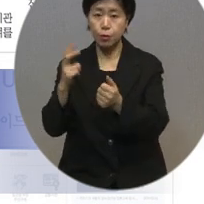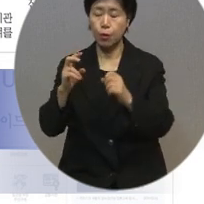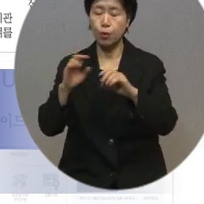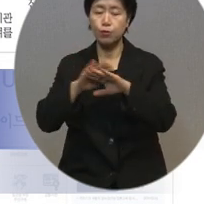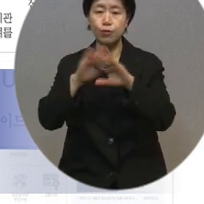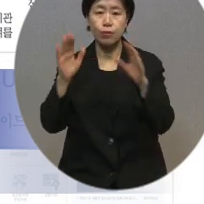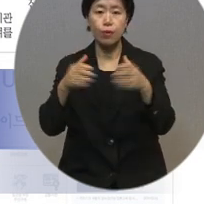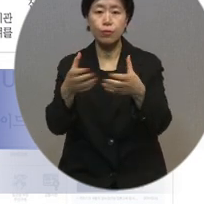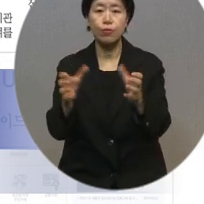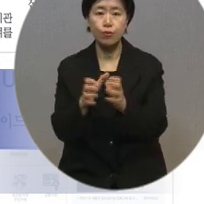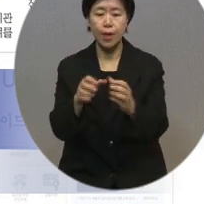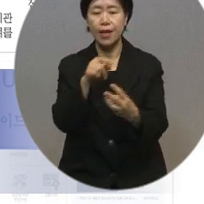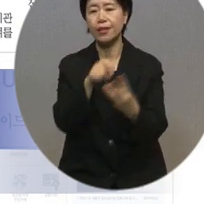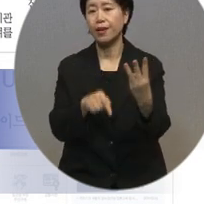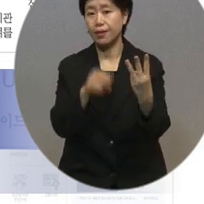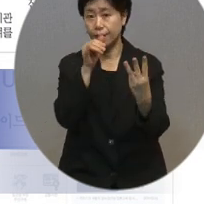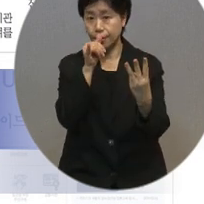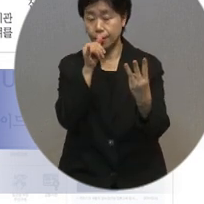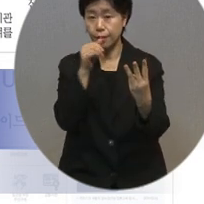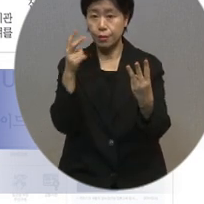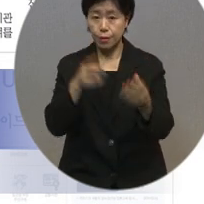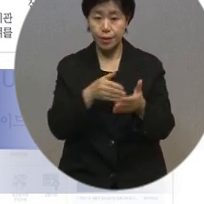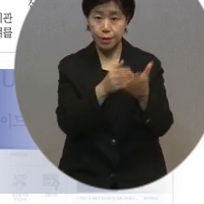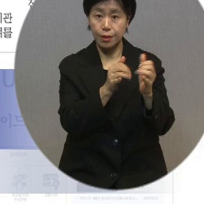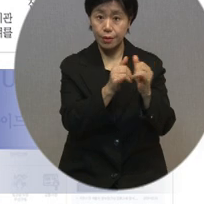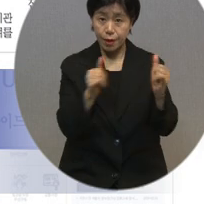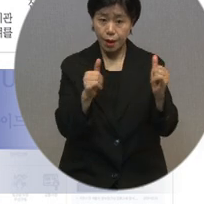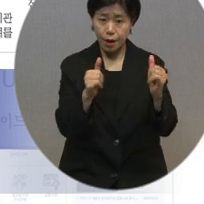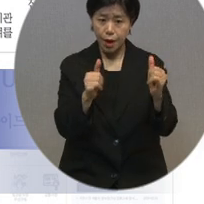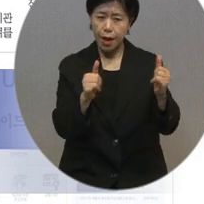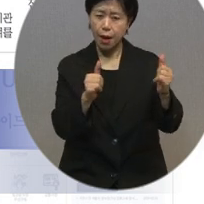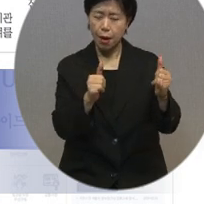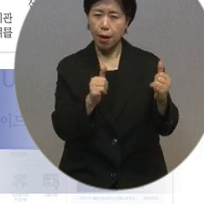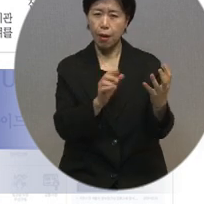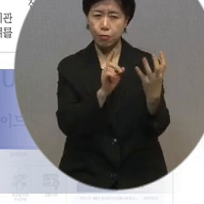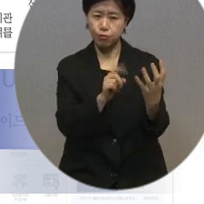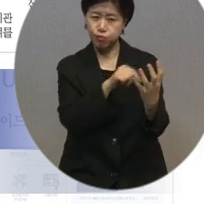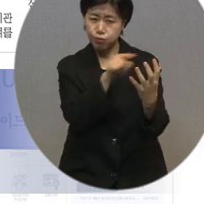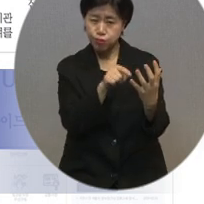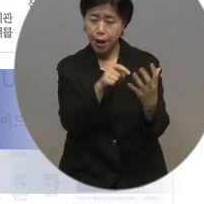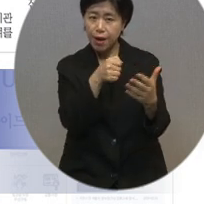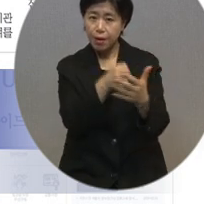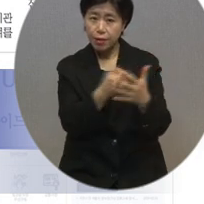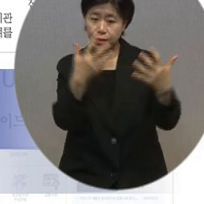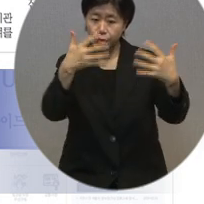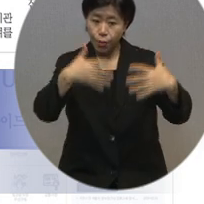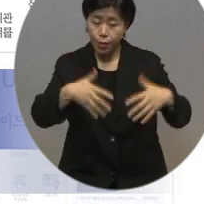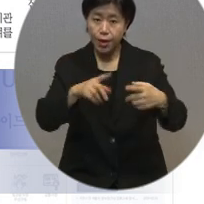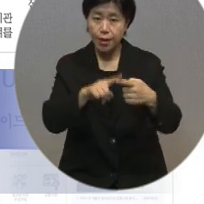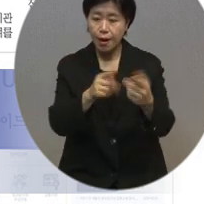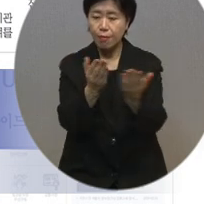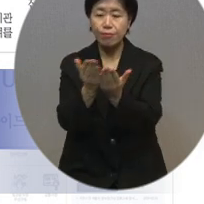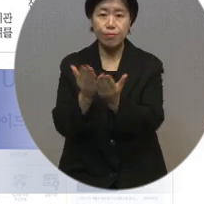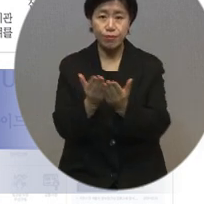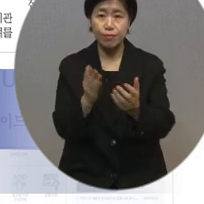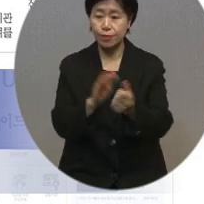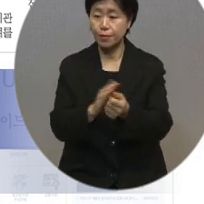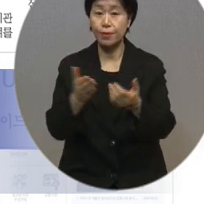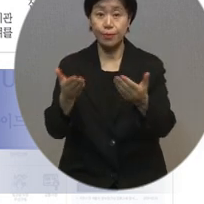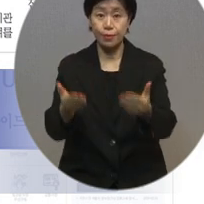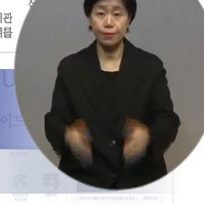그룹형 서비스 세 가지가 있고 신청자는 대상자 선정 기준에 따라 적합한 서비스를 이용할